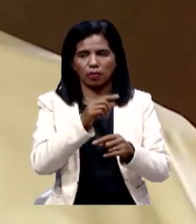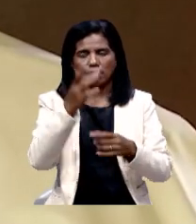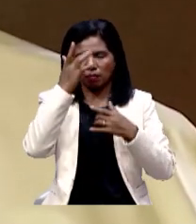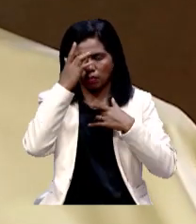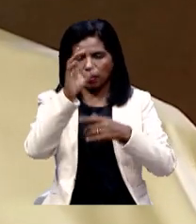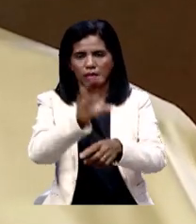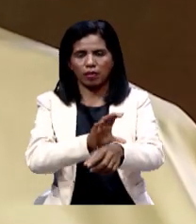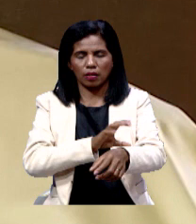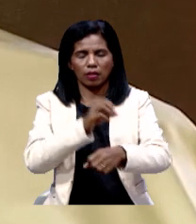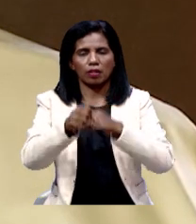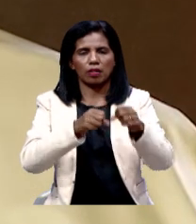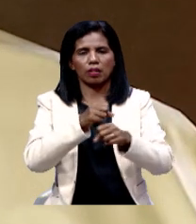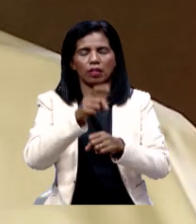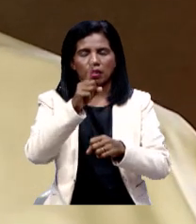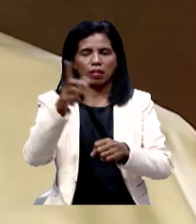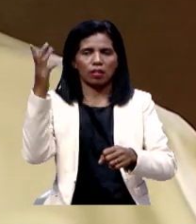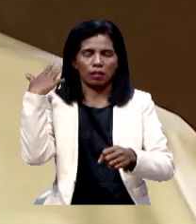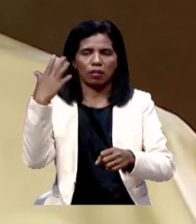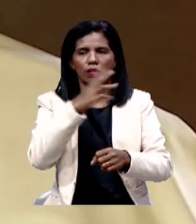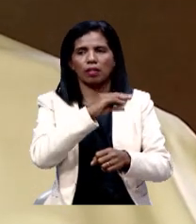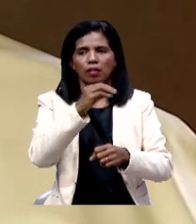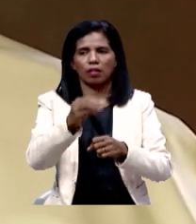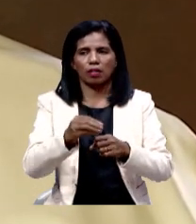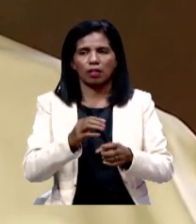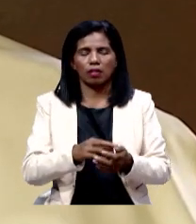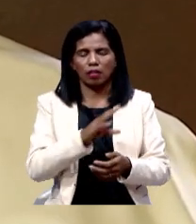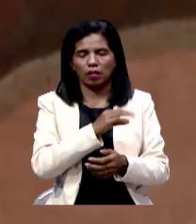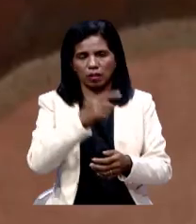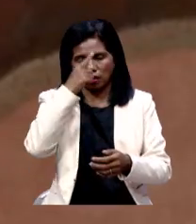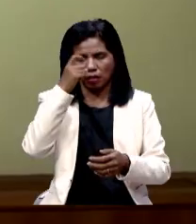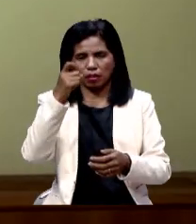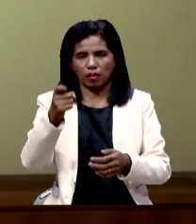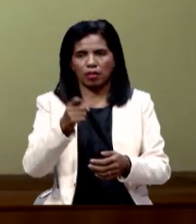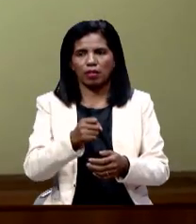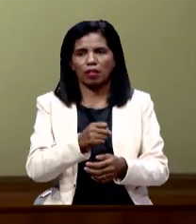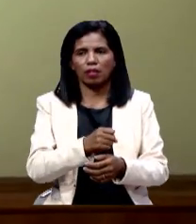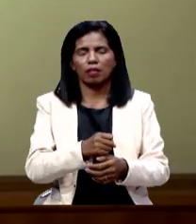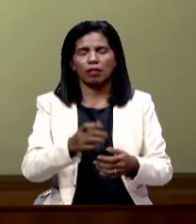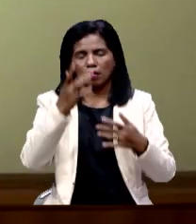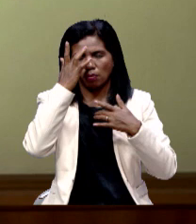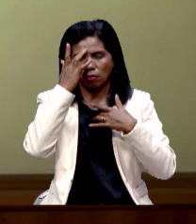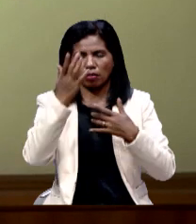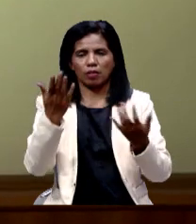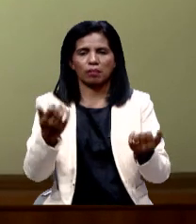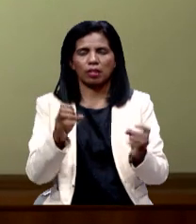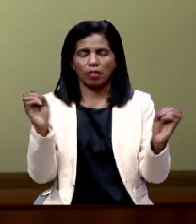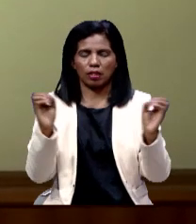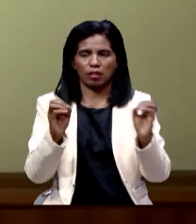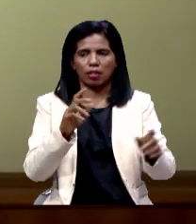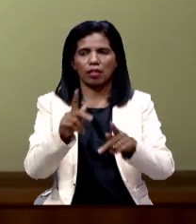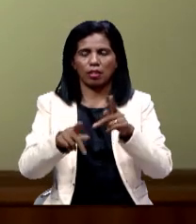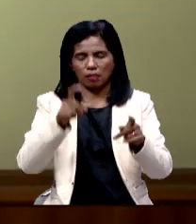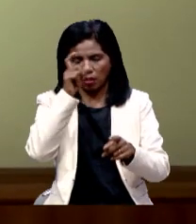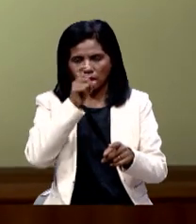tina ida liba hafoin halau cirurgia ba nia parte kolum tamba divertikule kondisan komung nebe akontese ba ema idoso